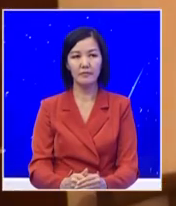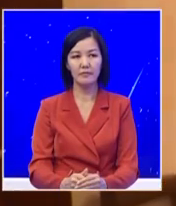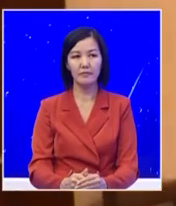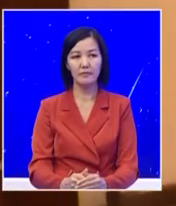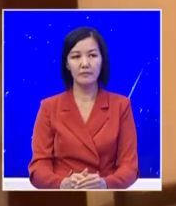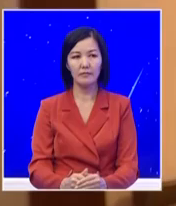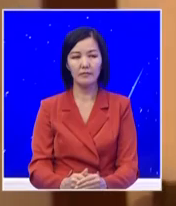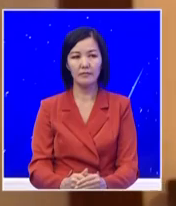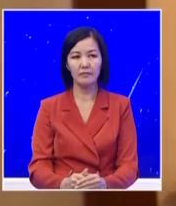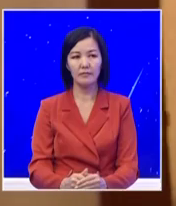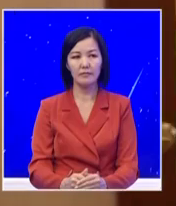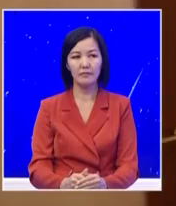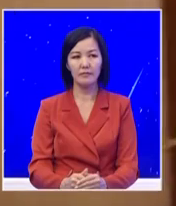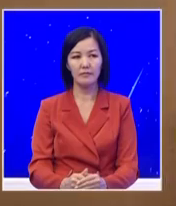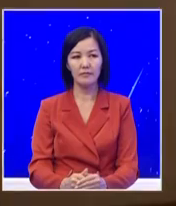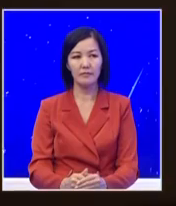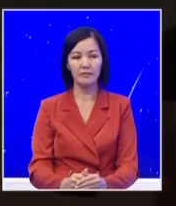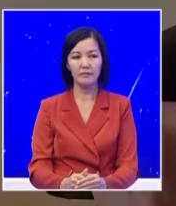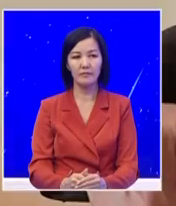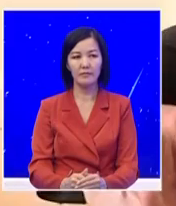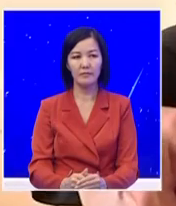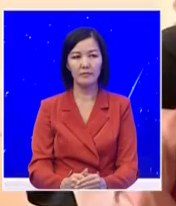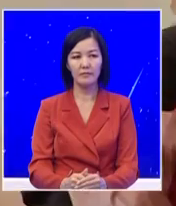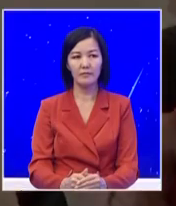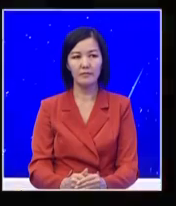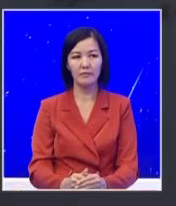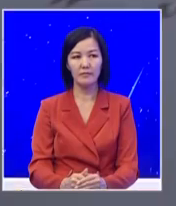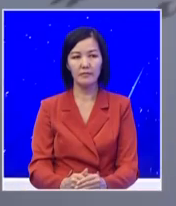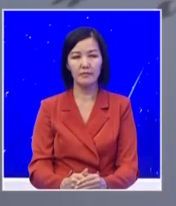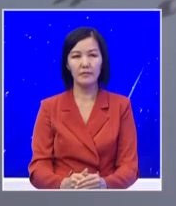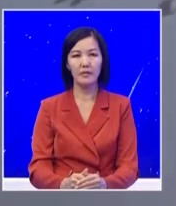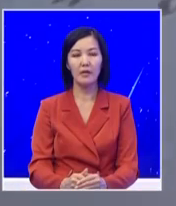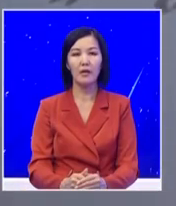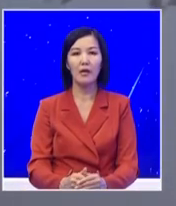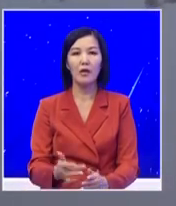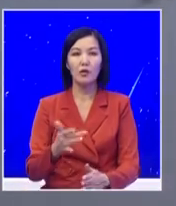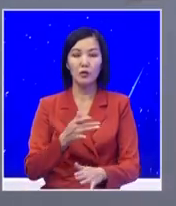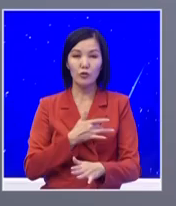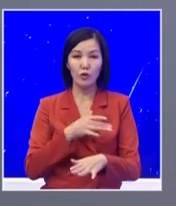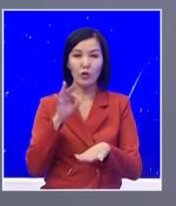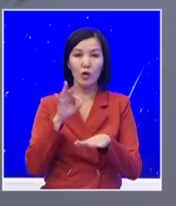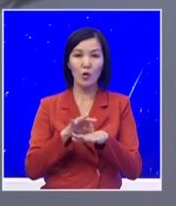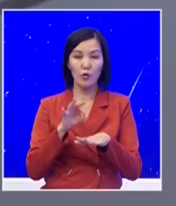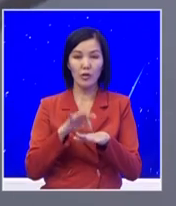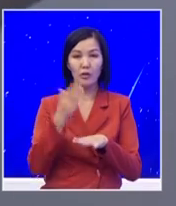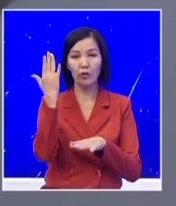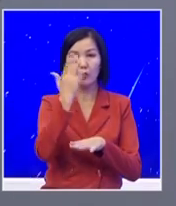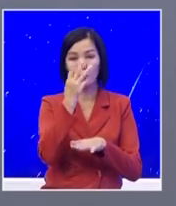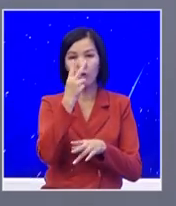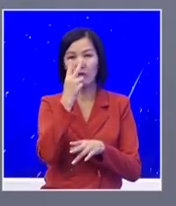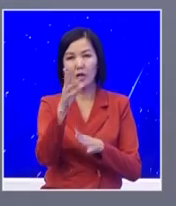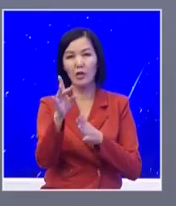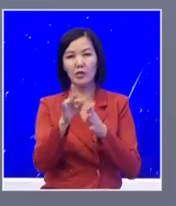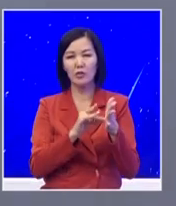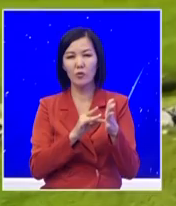өте шыққан сезімде. Көңілді толқытып жүректі тебіренткен туынды. Көз салғандақ,